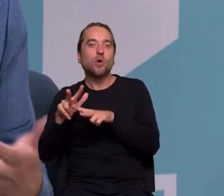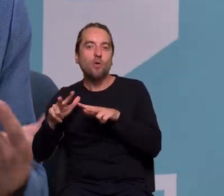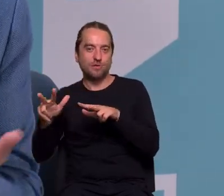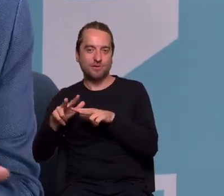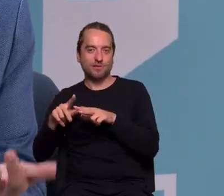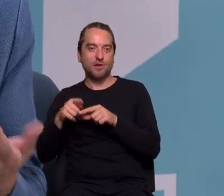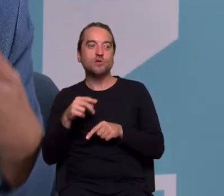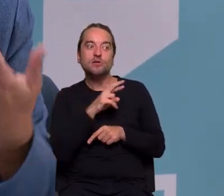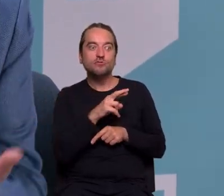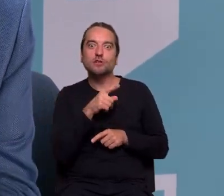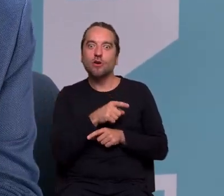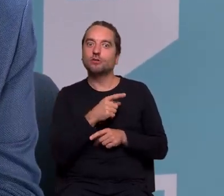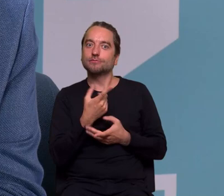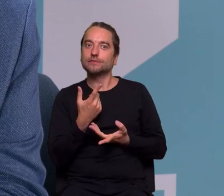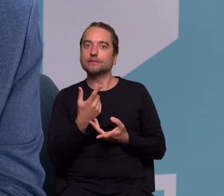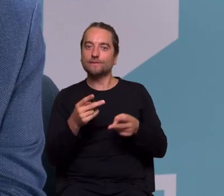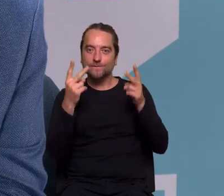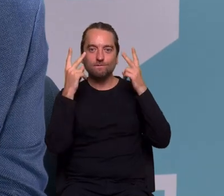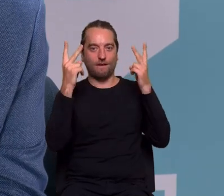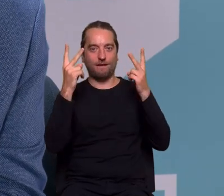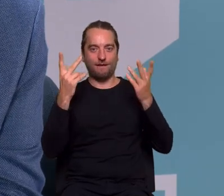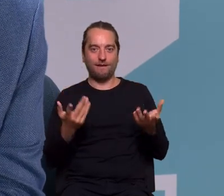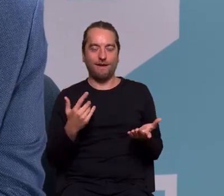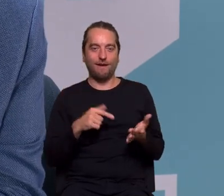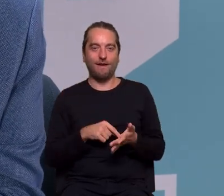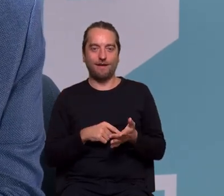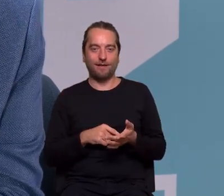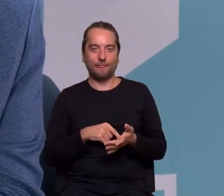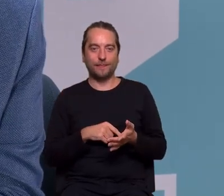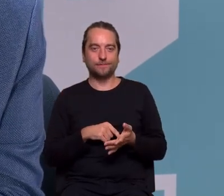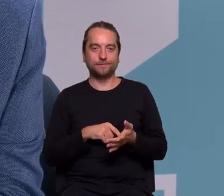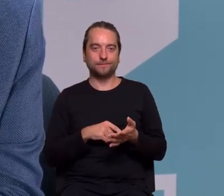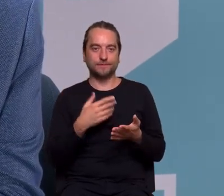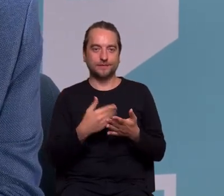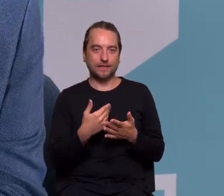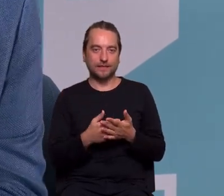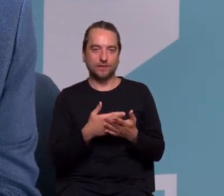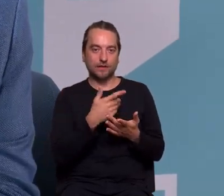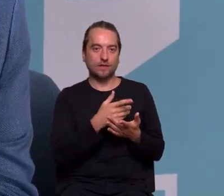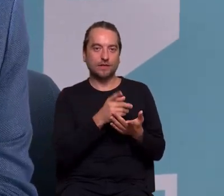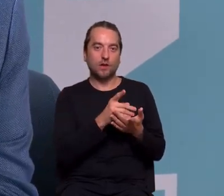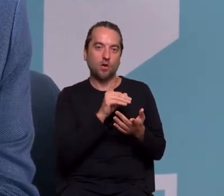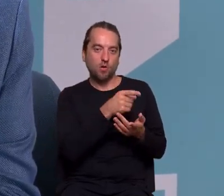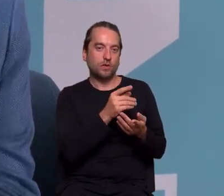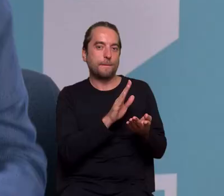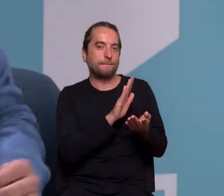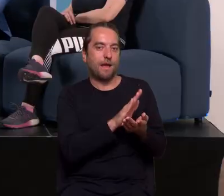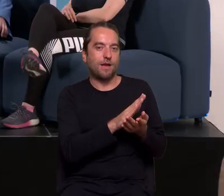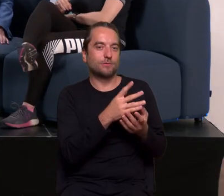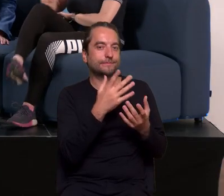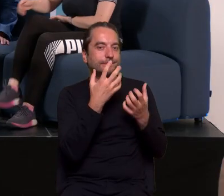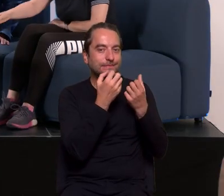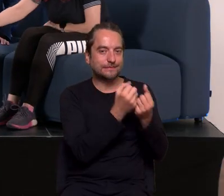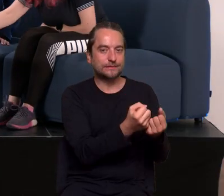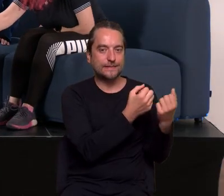kawałek czegoś, co miało dla nas znaczenie. W tym sensie one się mediatyzują właściwie w pewnym.